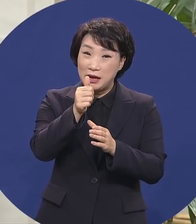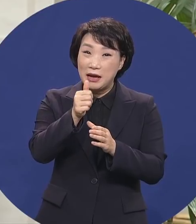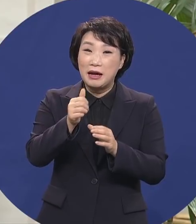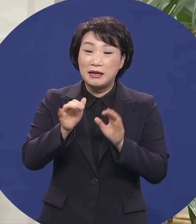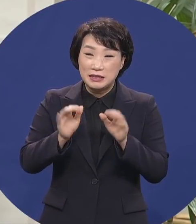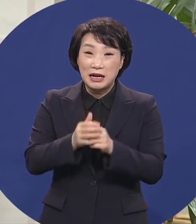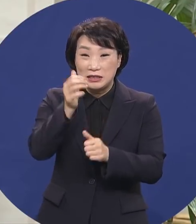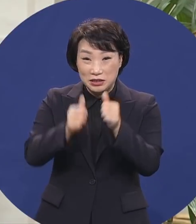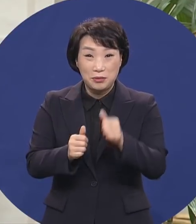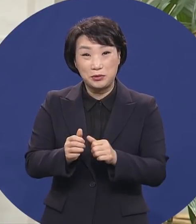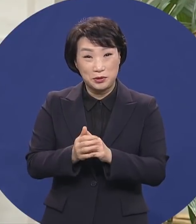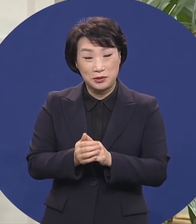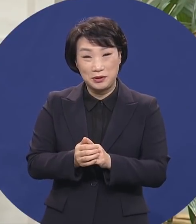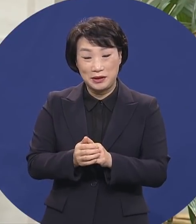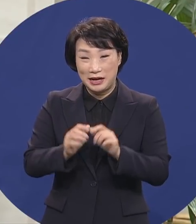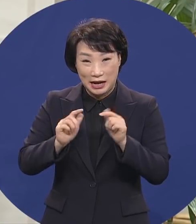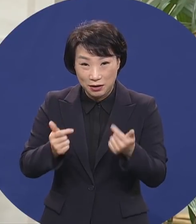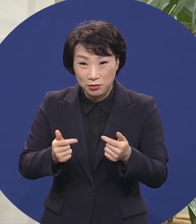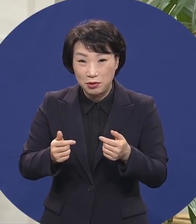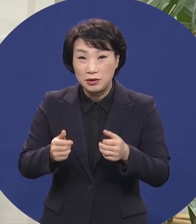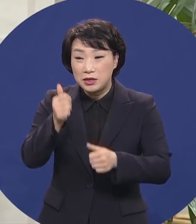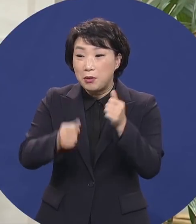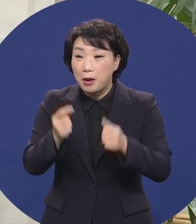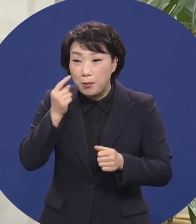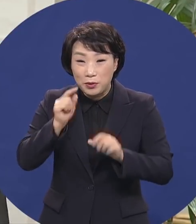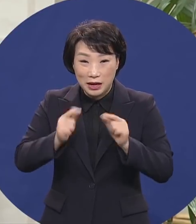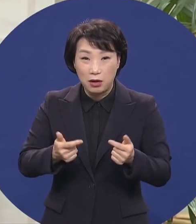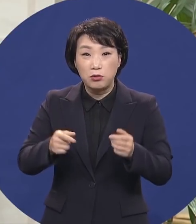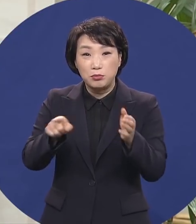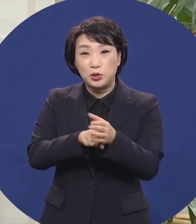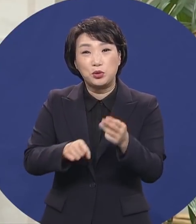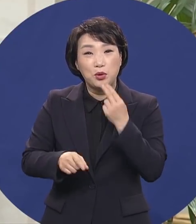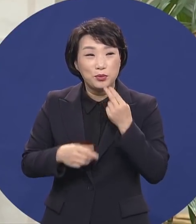시험하지도 않고 해보지도 않고 믿지도 않냐?